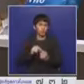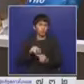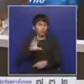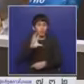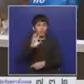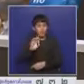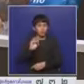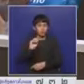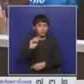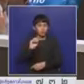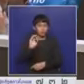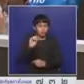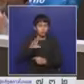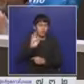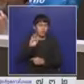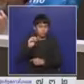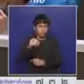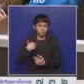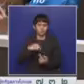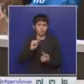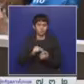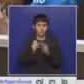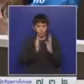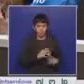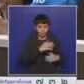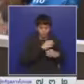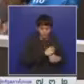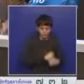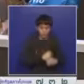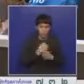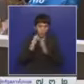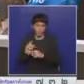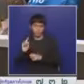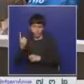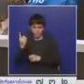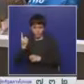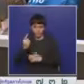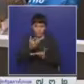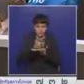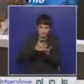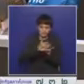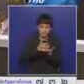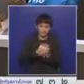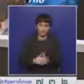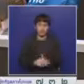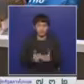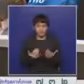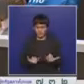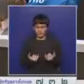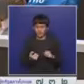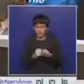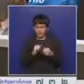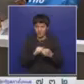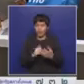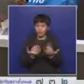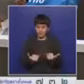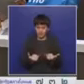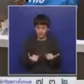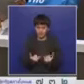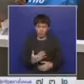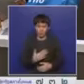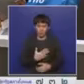ใหม่กับคนรุ่นเก่าเพราะฉะนั้นนะครับเหตุการณ์ที่เกิดขึ้นทั้งหมดวันนี้ผมเองในฐานะคน